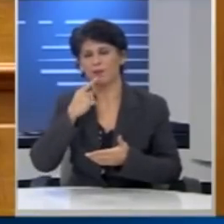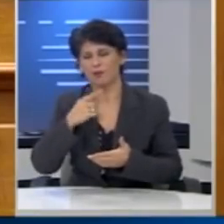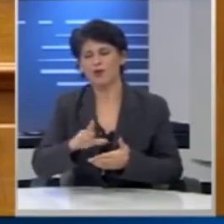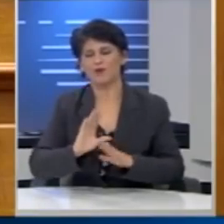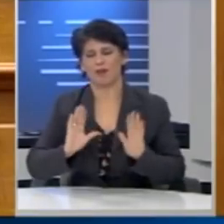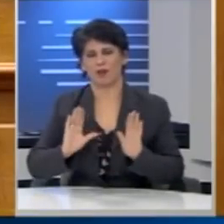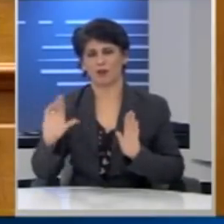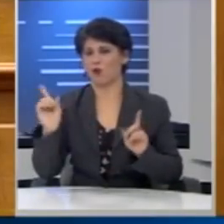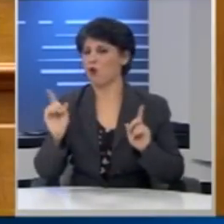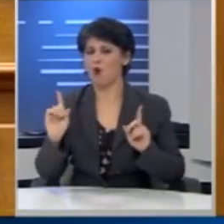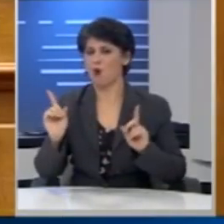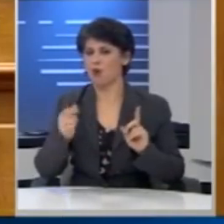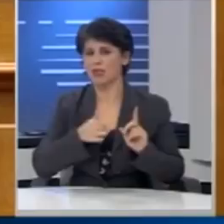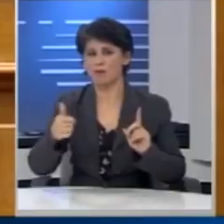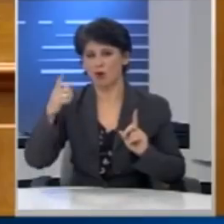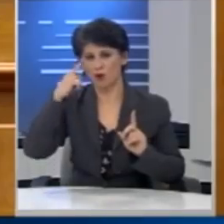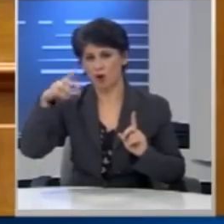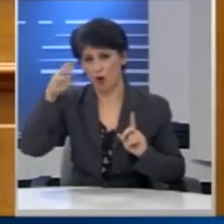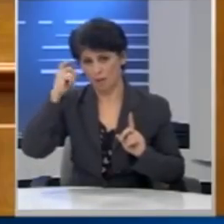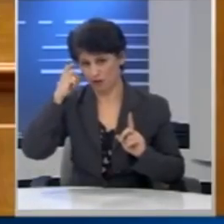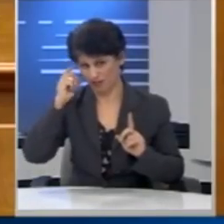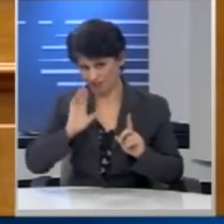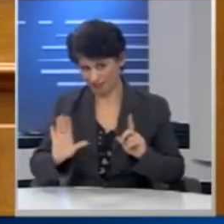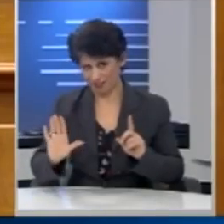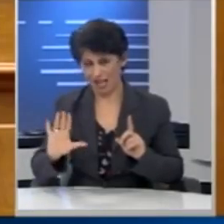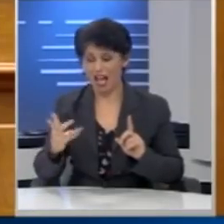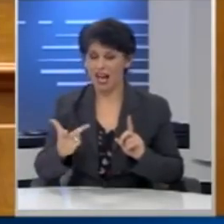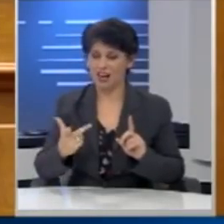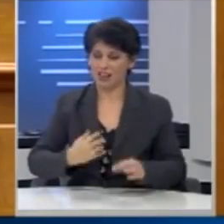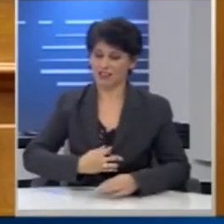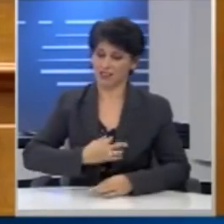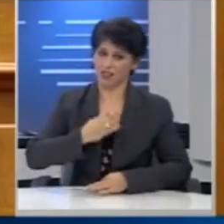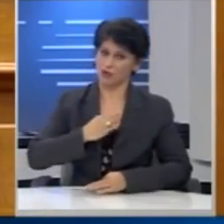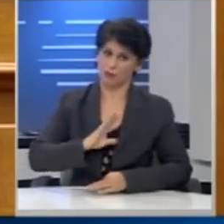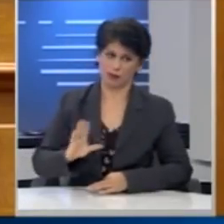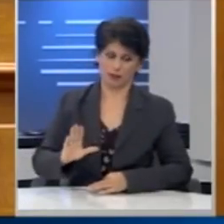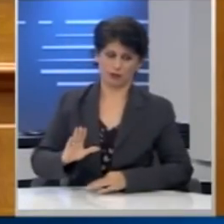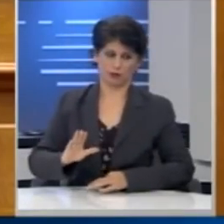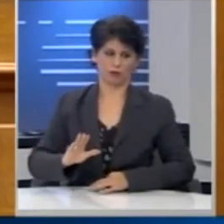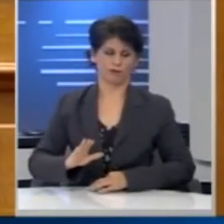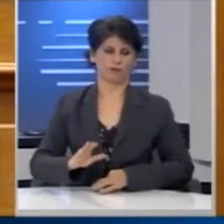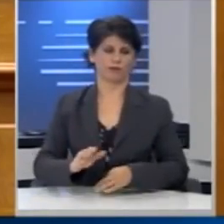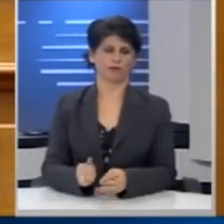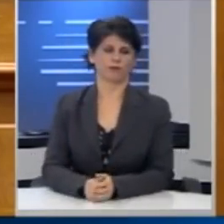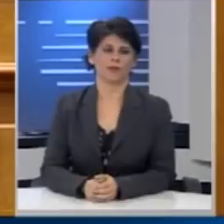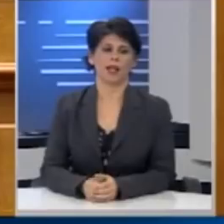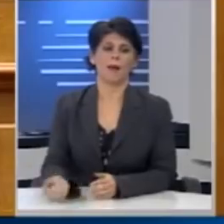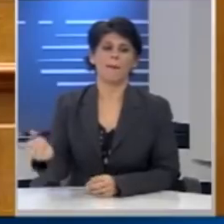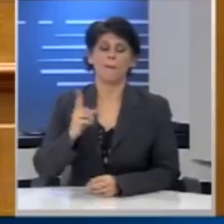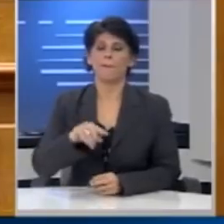προσβάλλουν όχι μόνο την νοημοσύνη τους, αλλά και την αξιοπρέπειά τους. Με άλλα